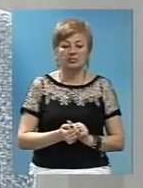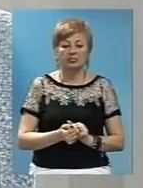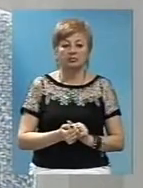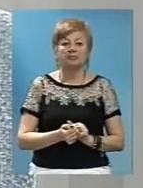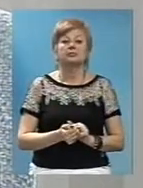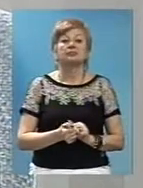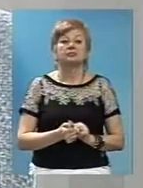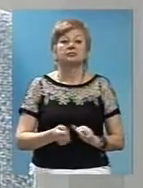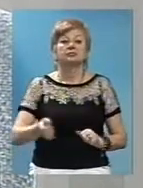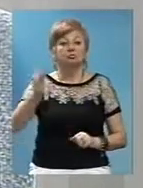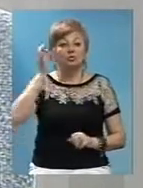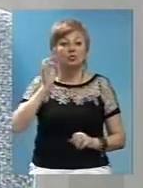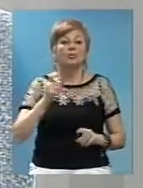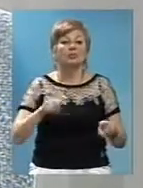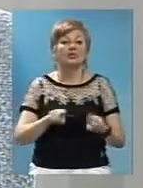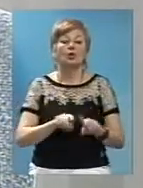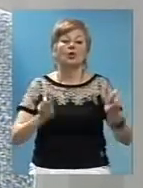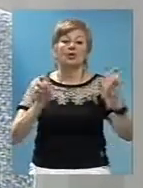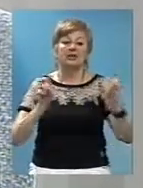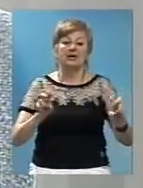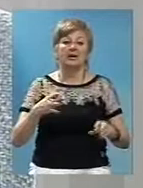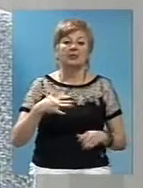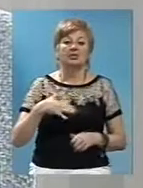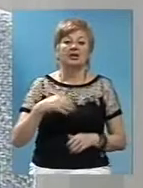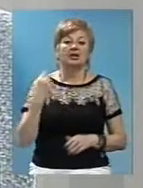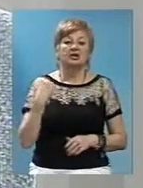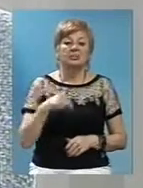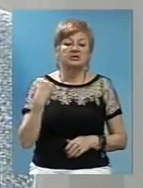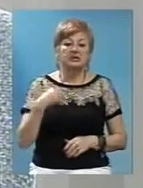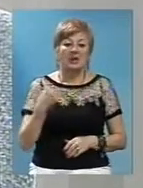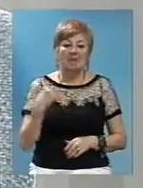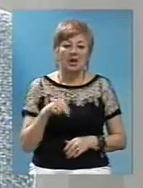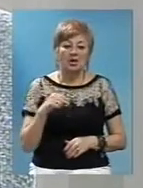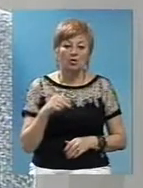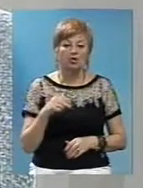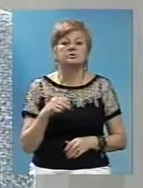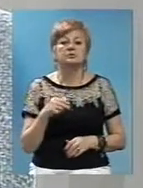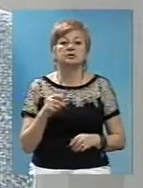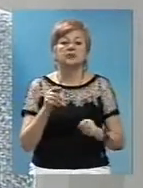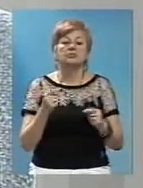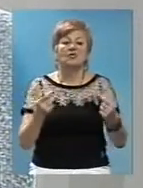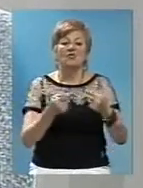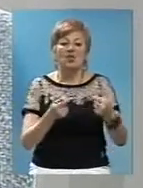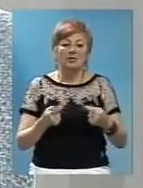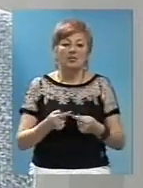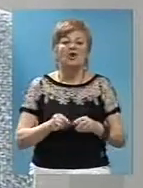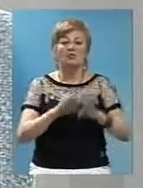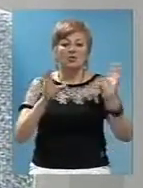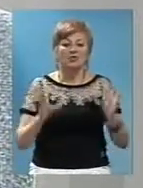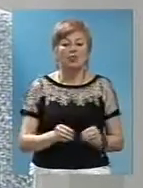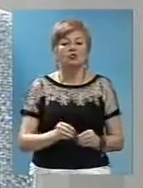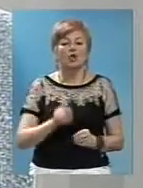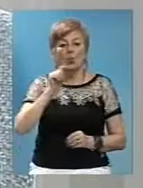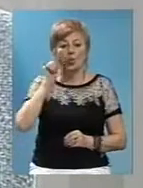застановляємо. У цій темі над запорізьким виміром і загальноукраїнським